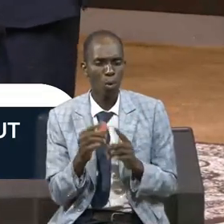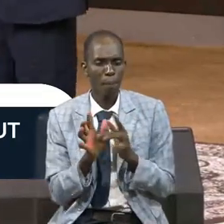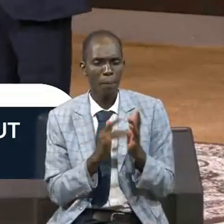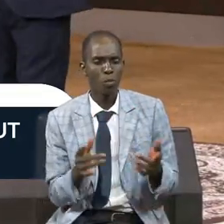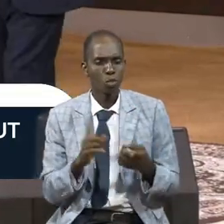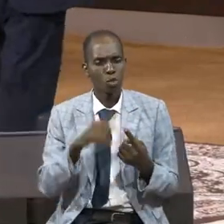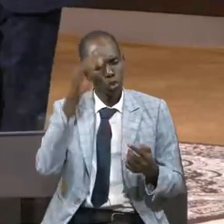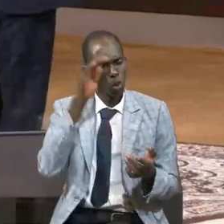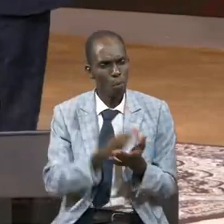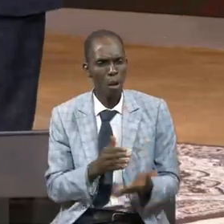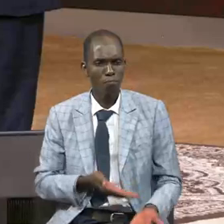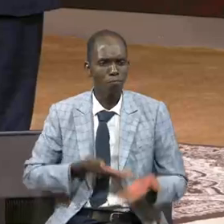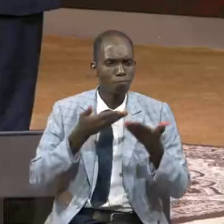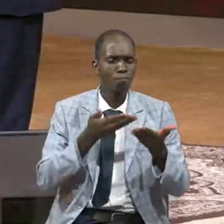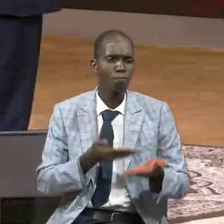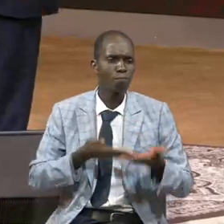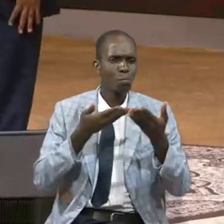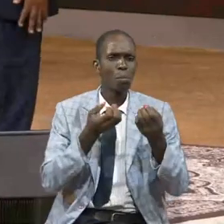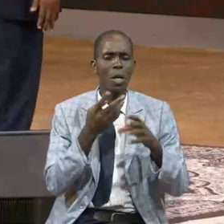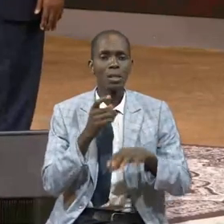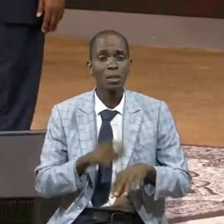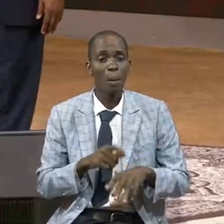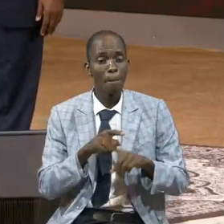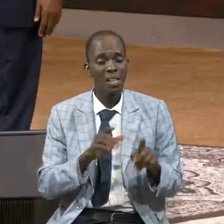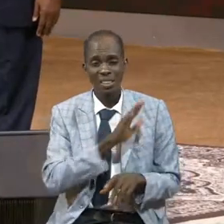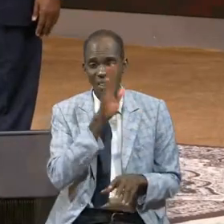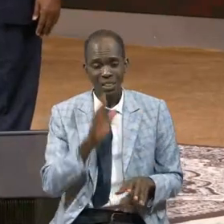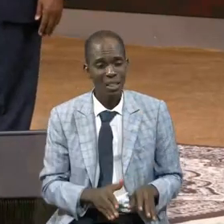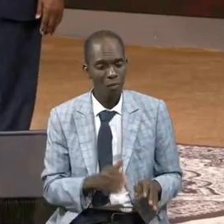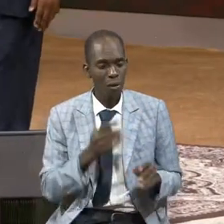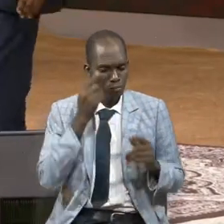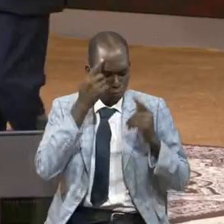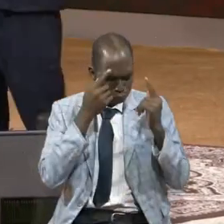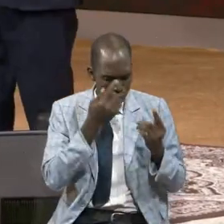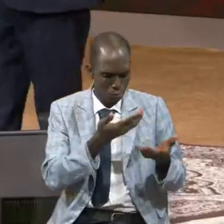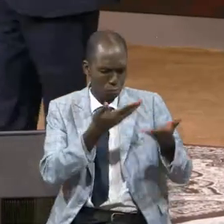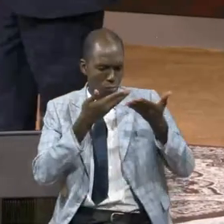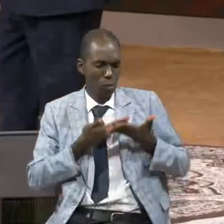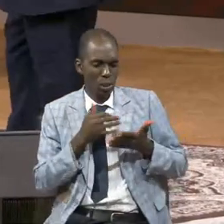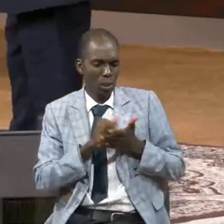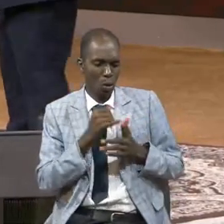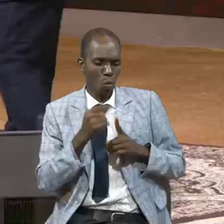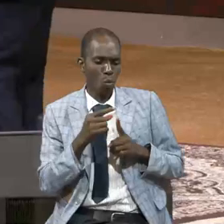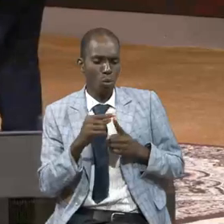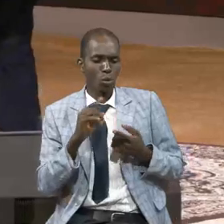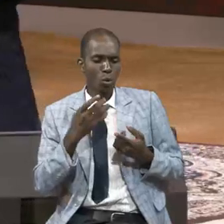qui accable le mari de versets bibliques, mais qu'elle-même ne cite pas ça à elle-même.